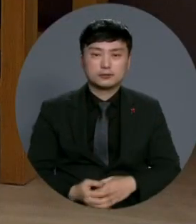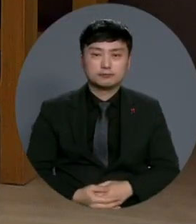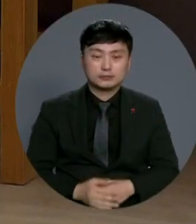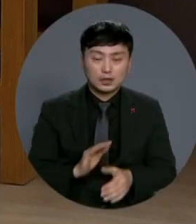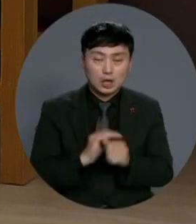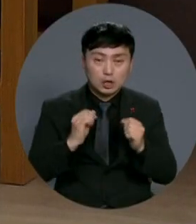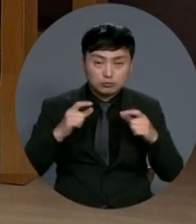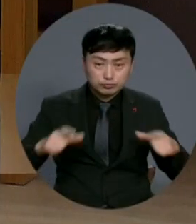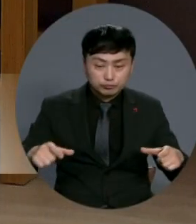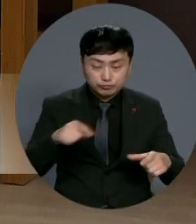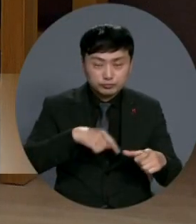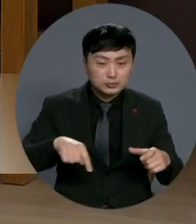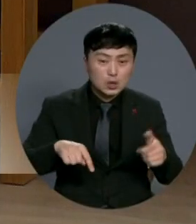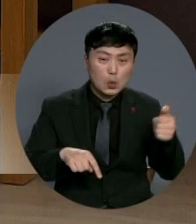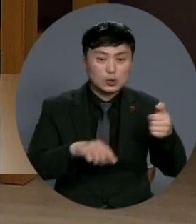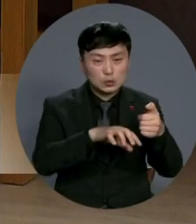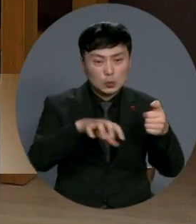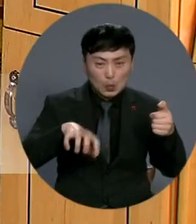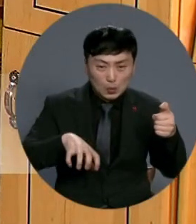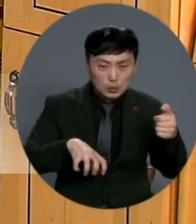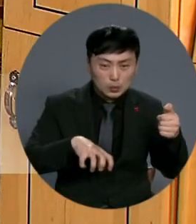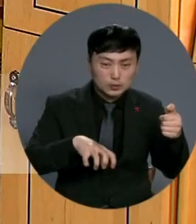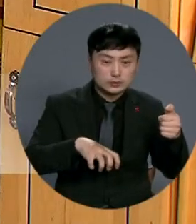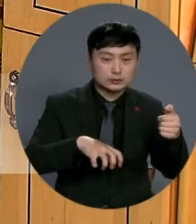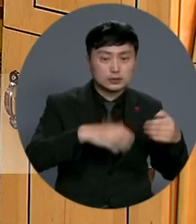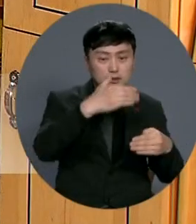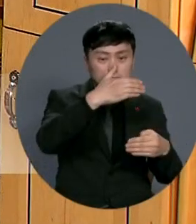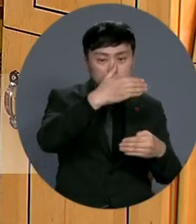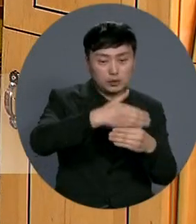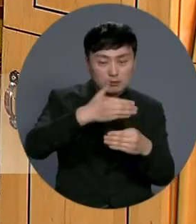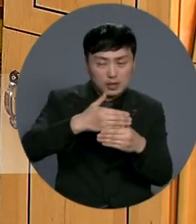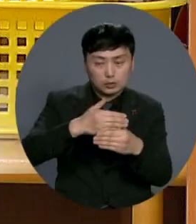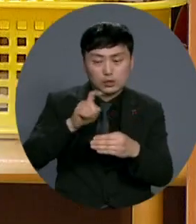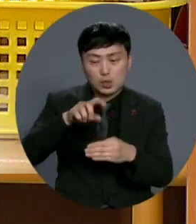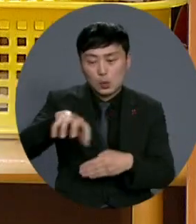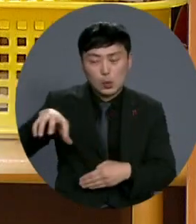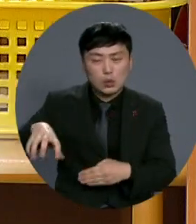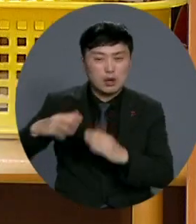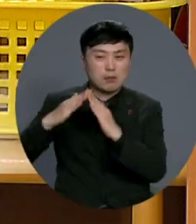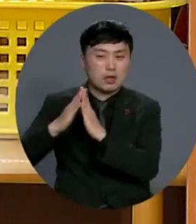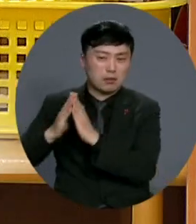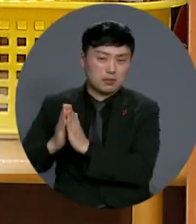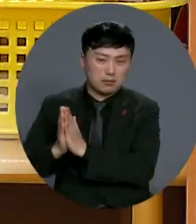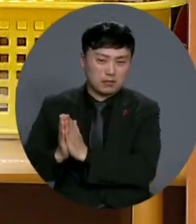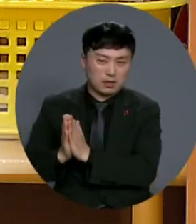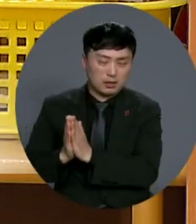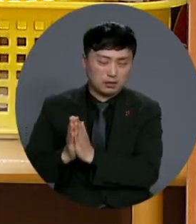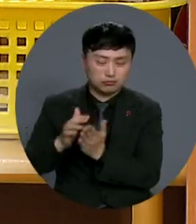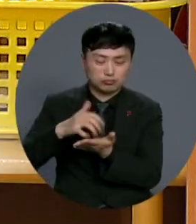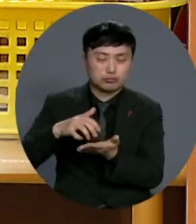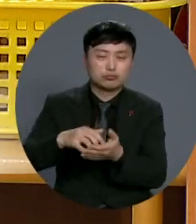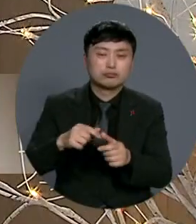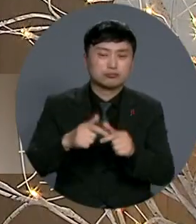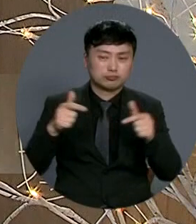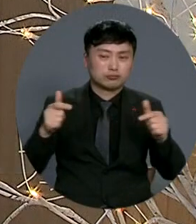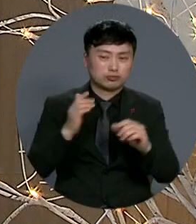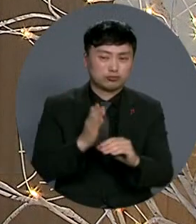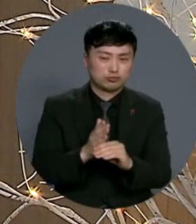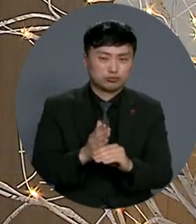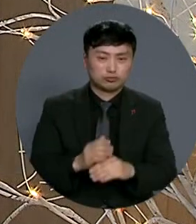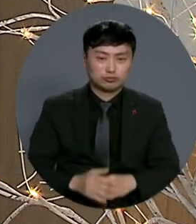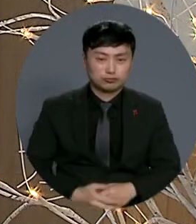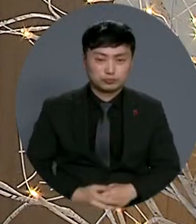경북은 한해 유치원 50여 곳이 후원하고 10여 곳이 원하고 있는데 휴 폐원 수는 빠르게 늘어나고 있습니다